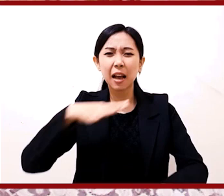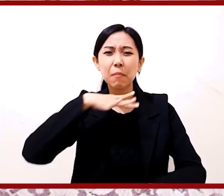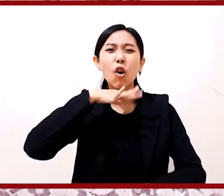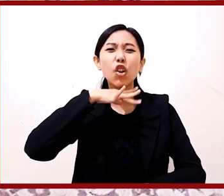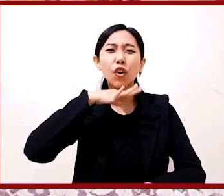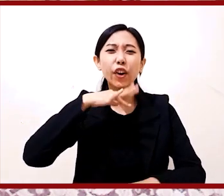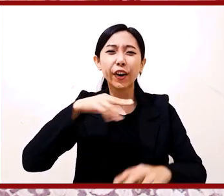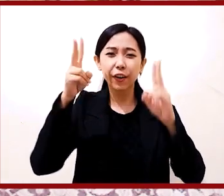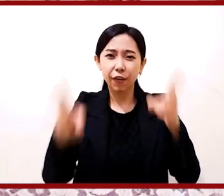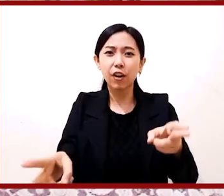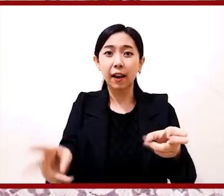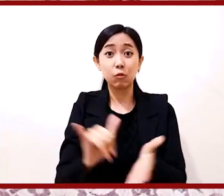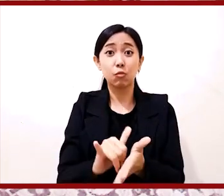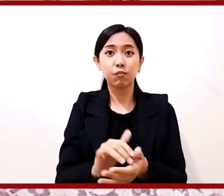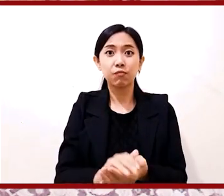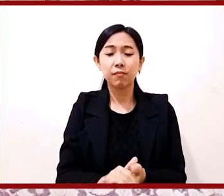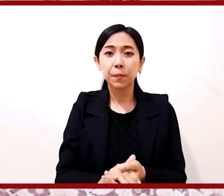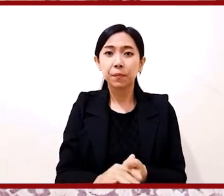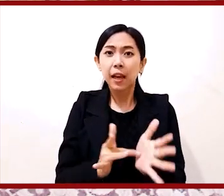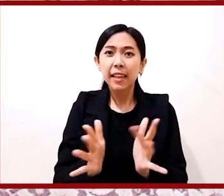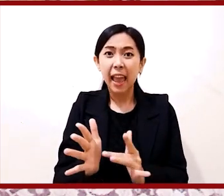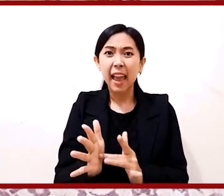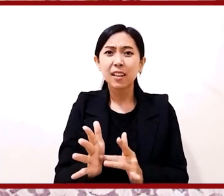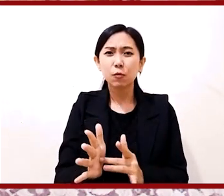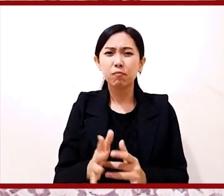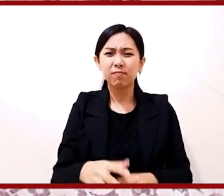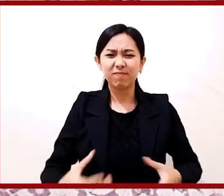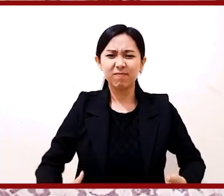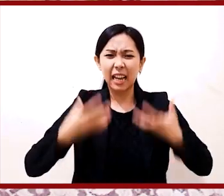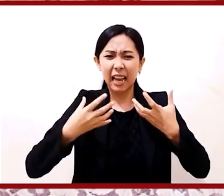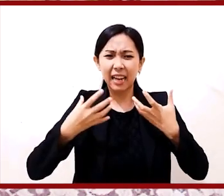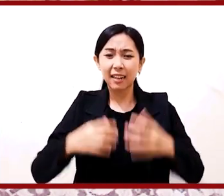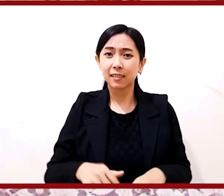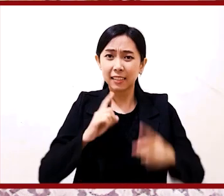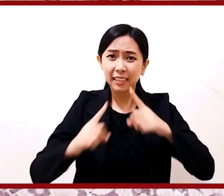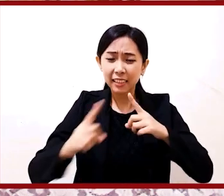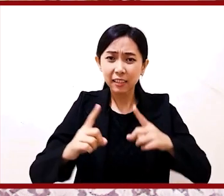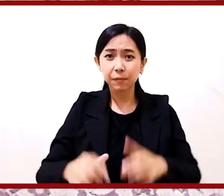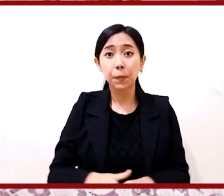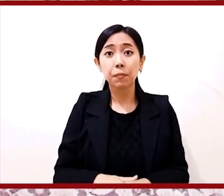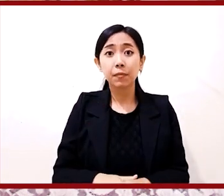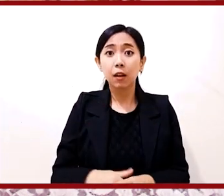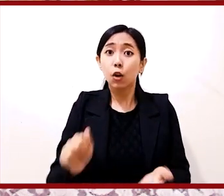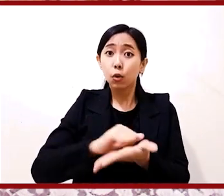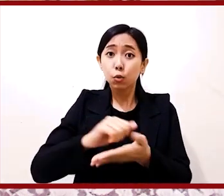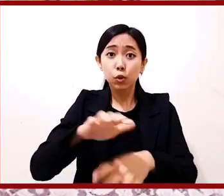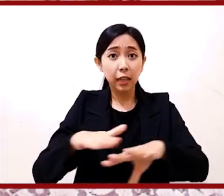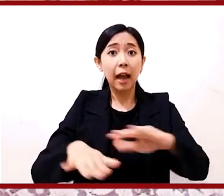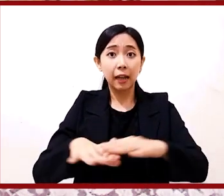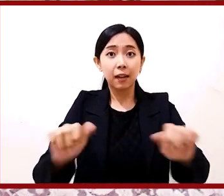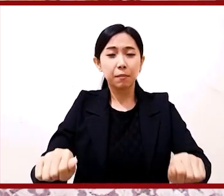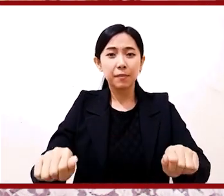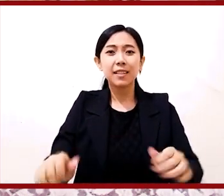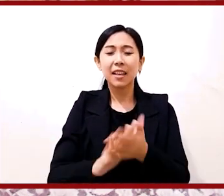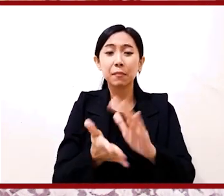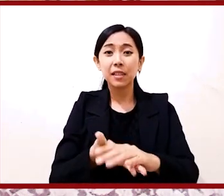dapat menajiskannya. Kritik Yesus ini penting ditempatkan pada kenyataan bahwa mencuci